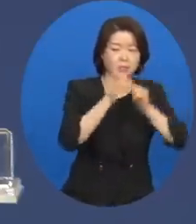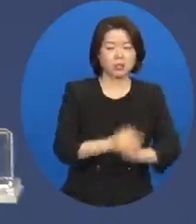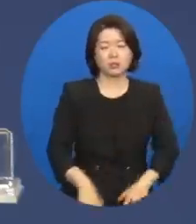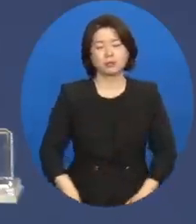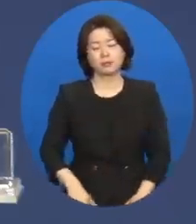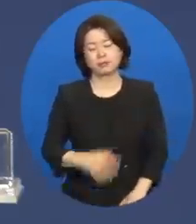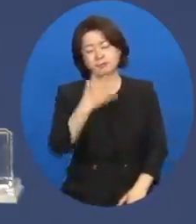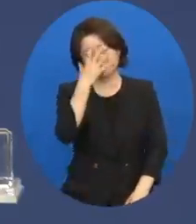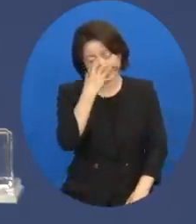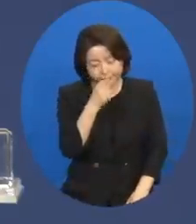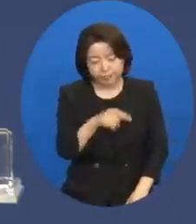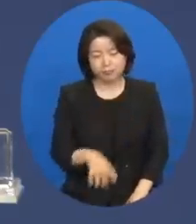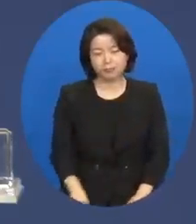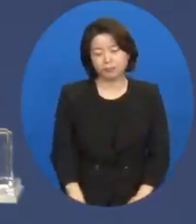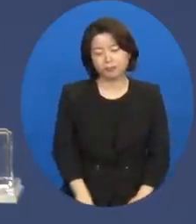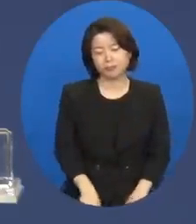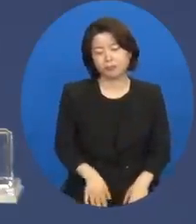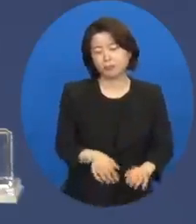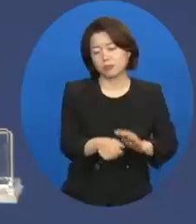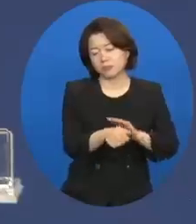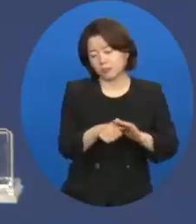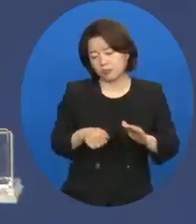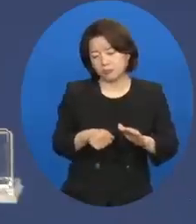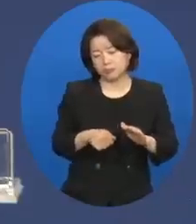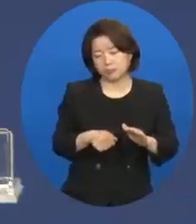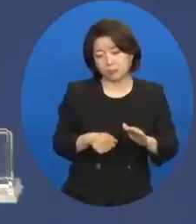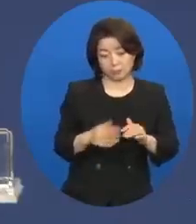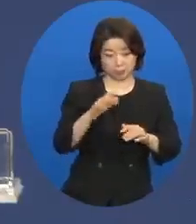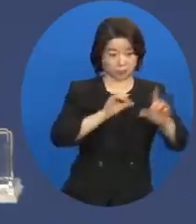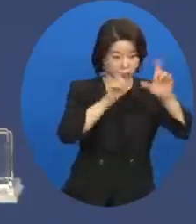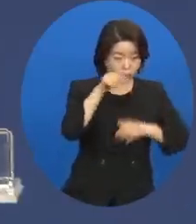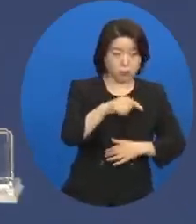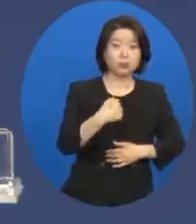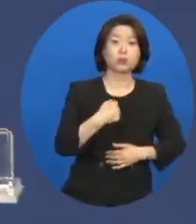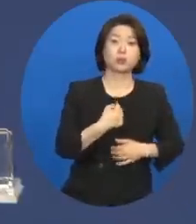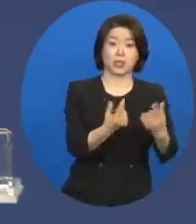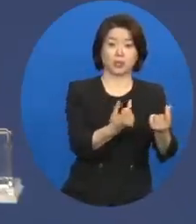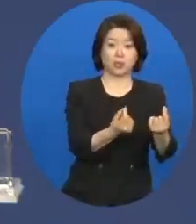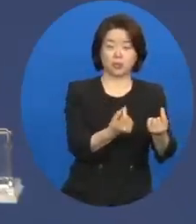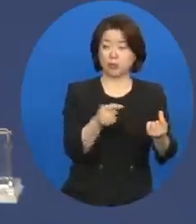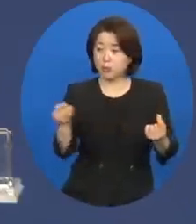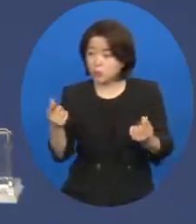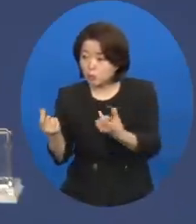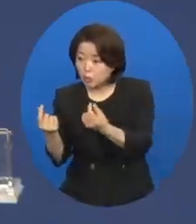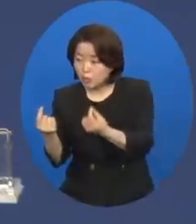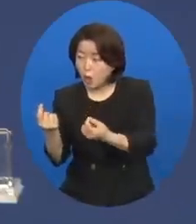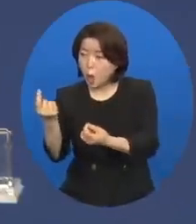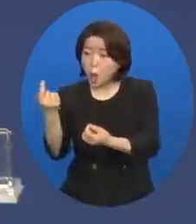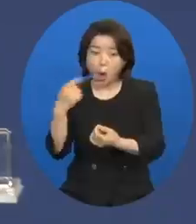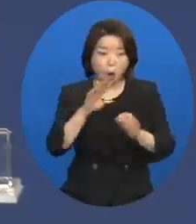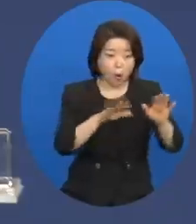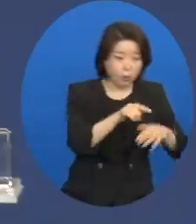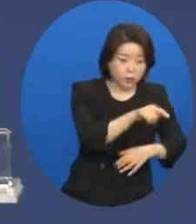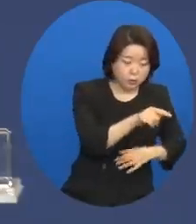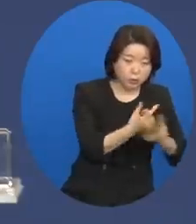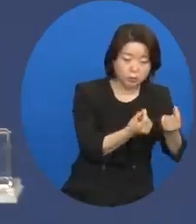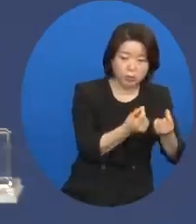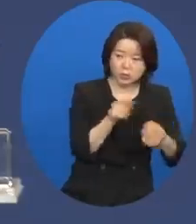죽어서 의기소침해서 사로잡혀 있는 그것도 분명 나예요. 그럼 나는 누구지? 이 편이야 저